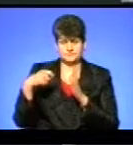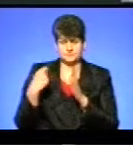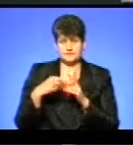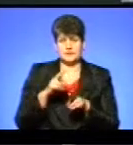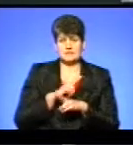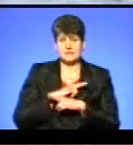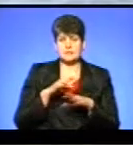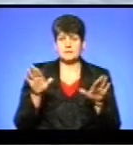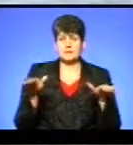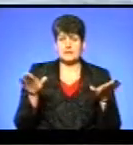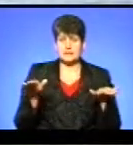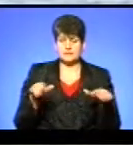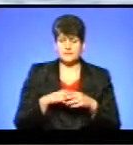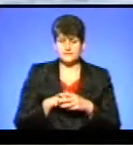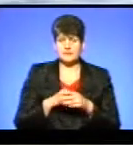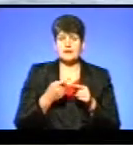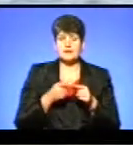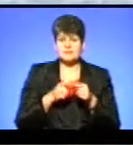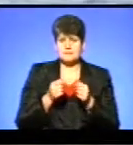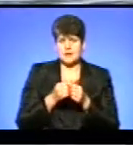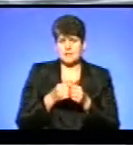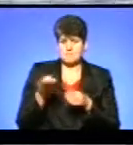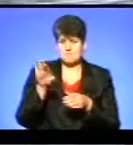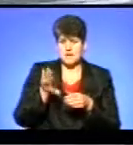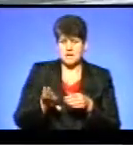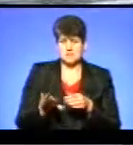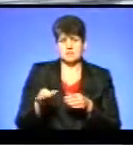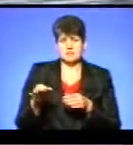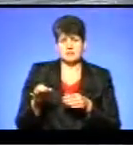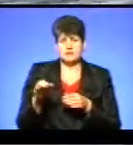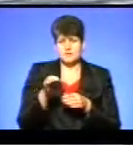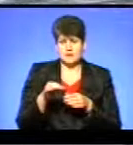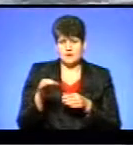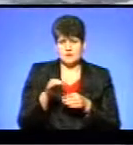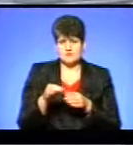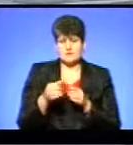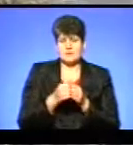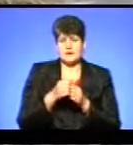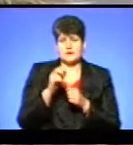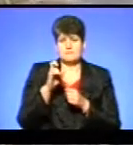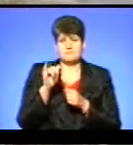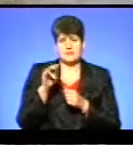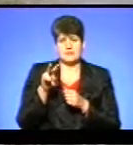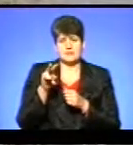Це прибережна смуга тернопільського ставу неподалік Білецького мосту.